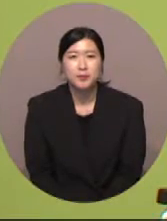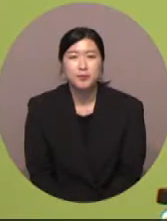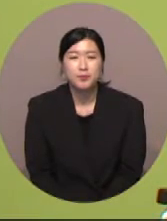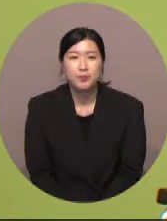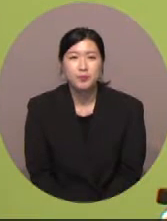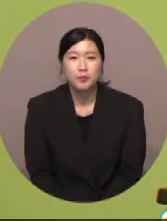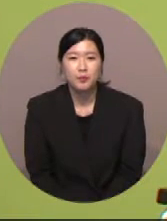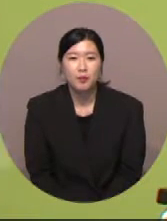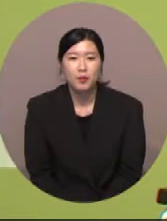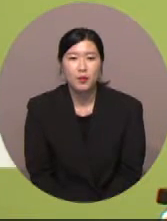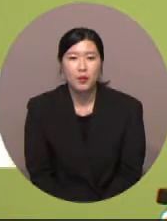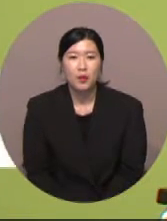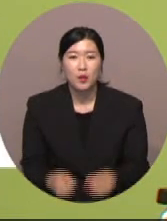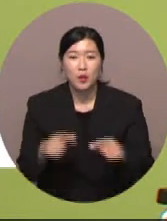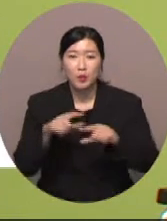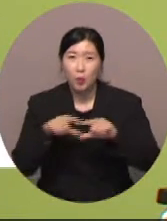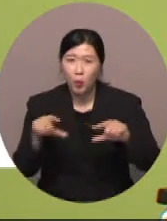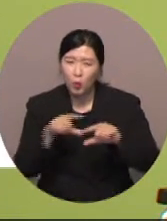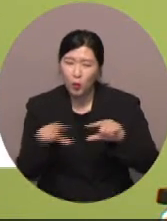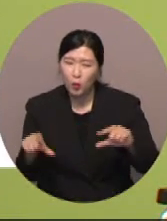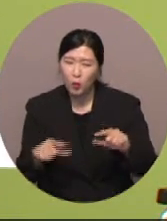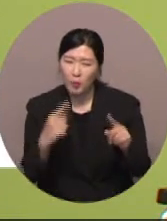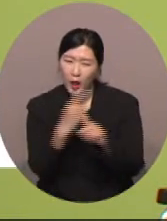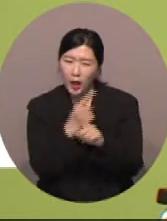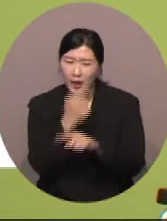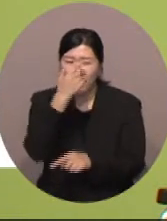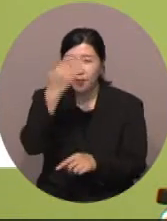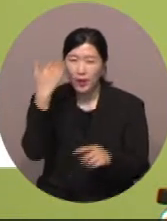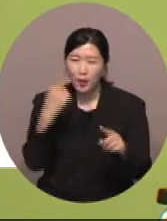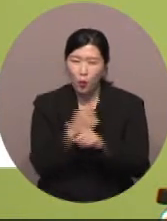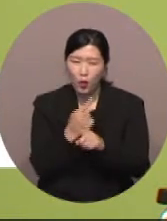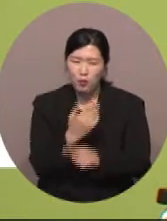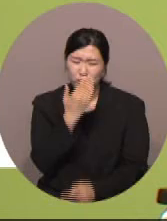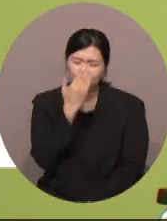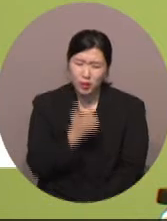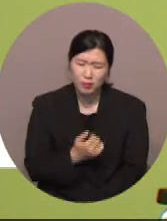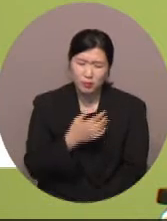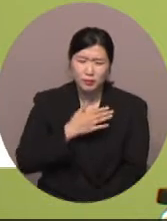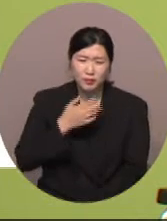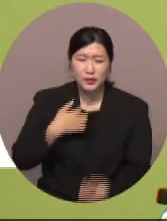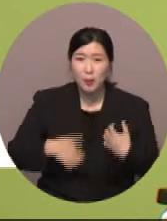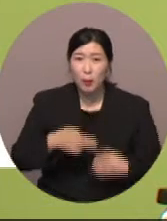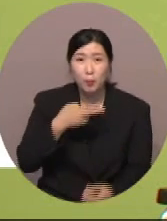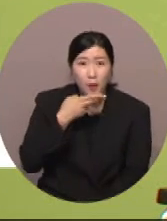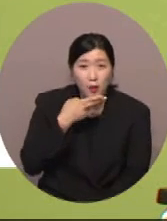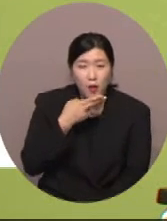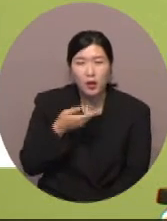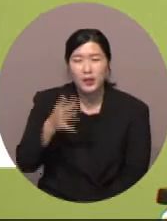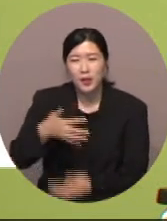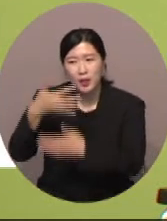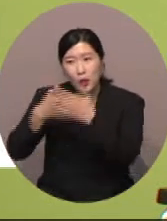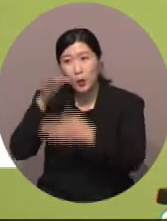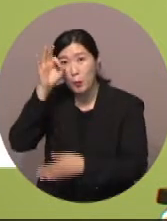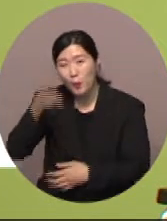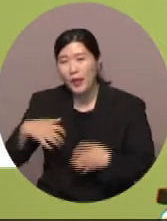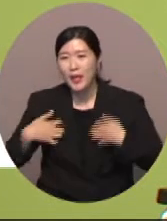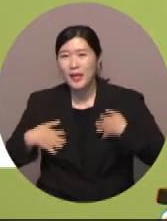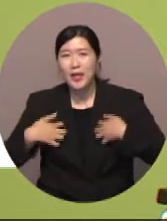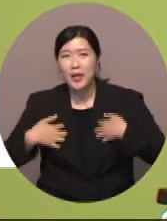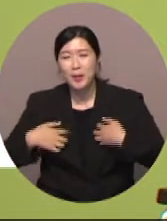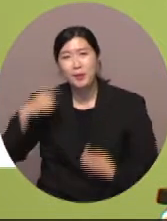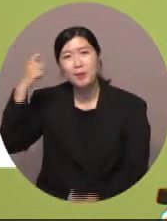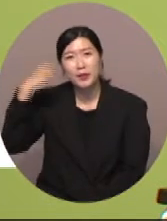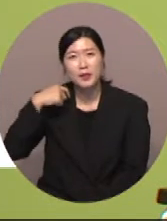보통 재활치료를 받으면 좀 지루하고 재미없는 감이 있는데 이거는 모니터를 보면서 게임 형식으로